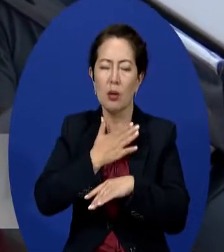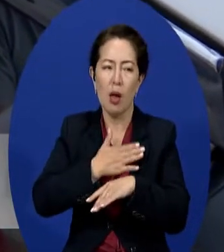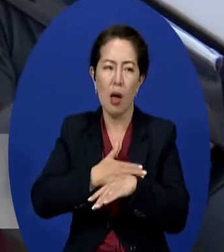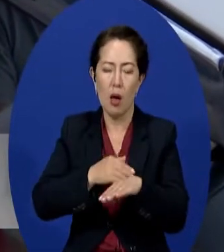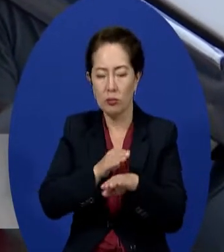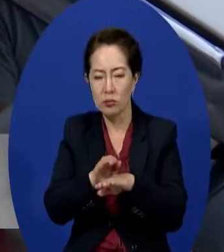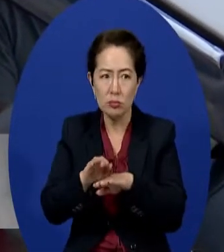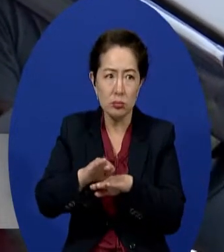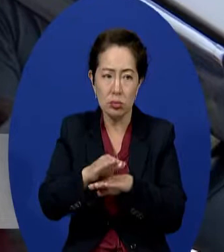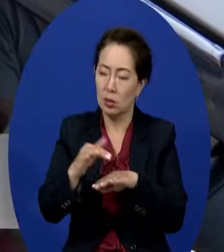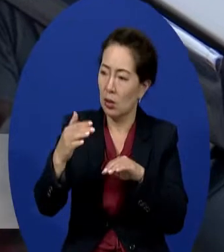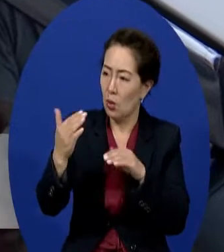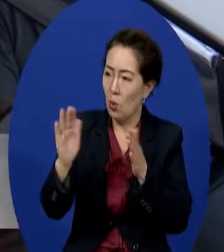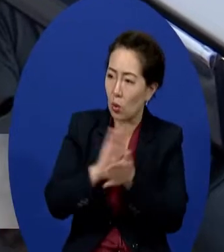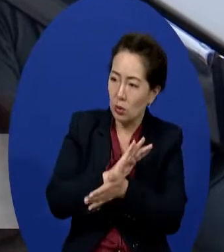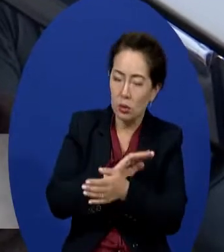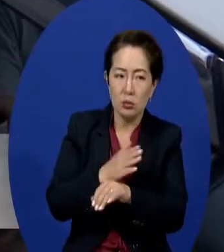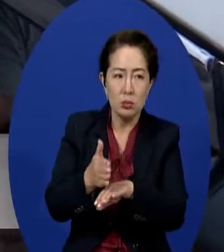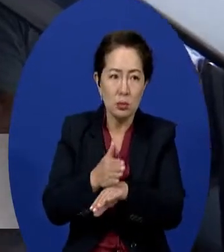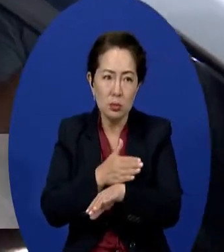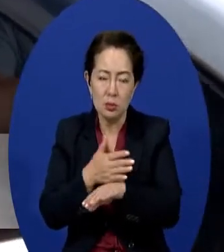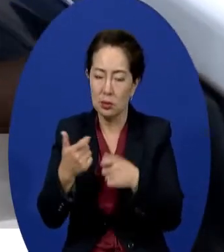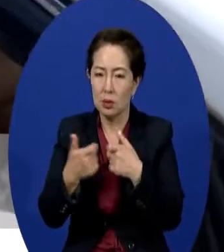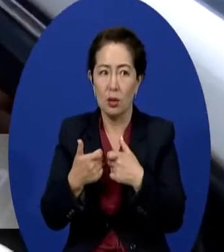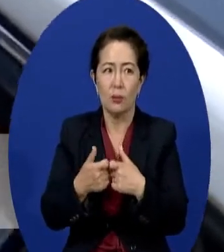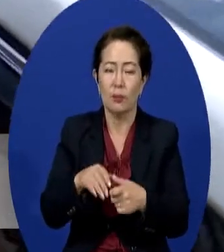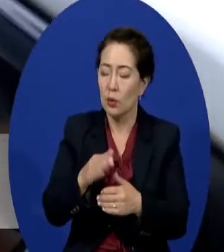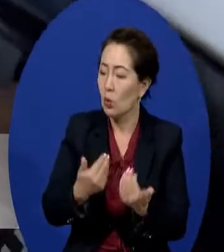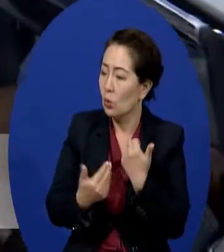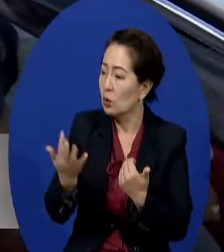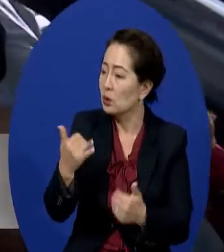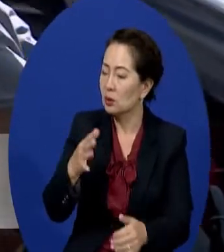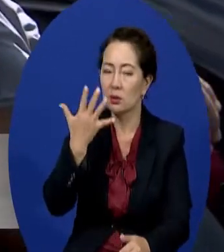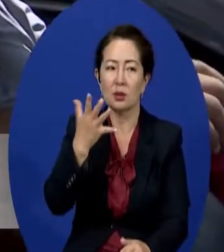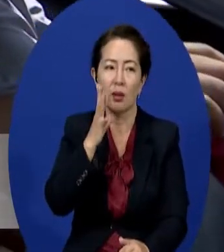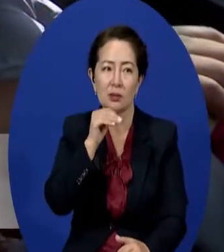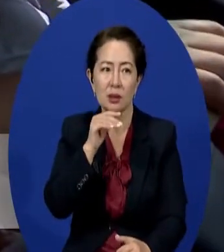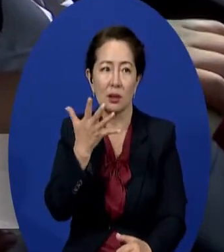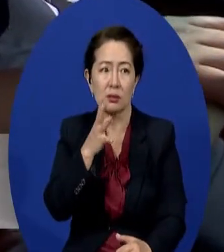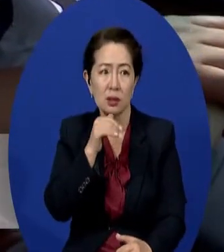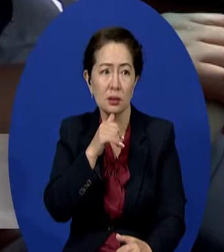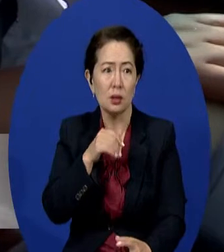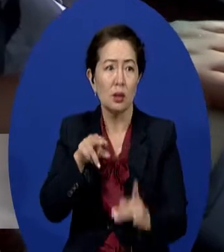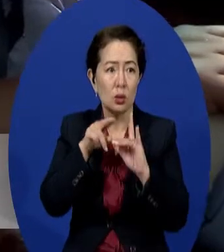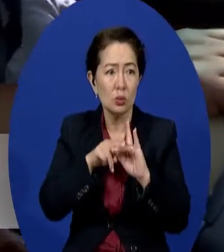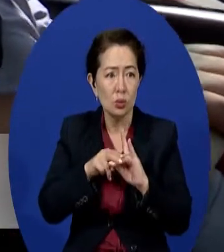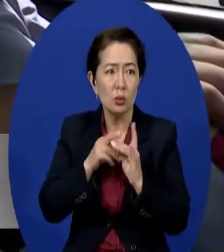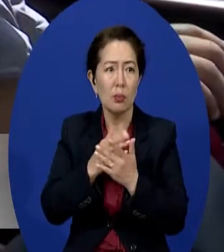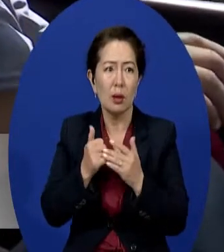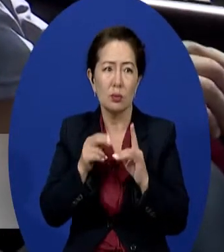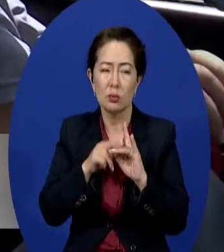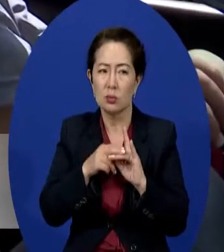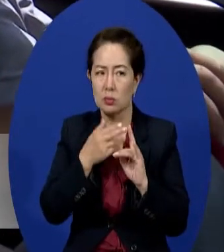өчлөөх нөхцөлөд хурдаа зүг тохируулж яваарай. За баярт. За таны хүүхд хэдтэй вэ? 5 настай. А суудлыг ашиглаж байгаа юу?